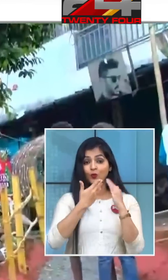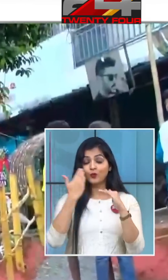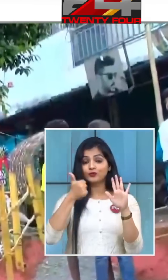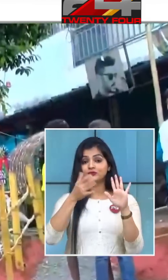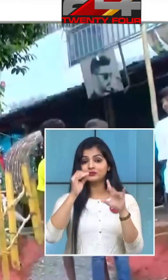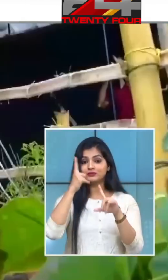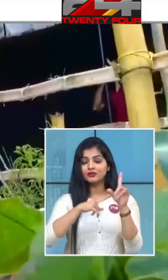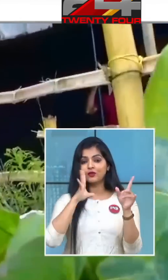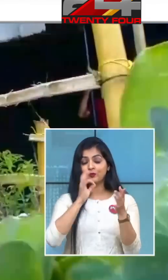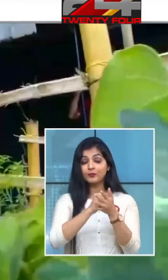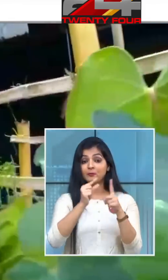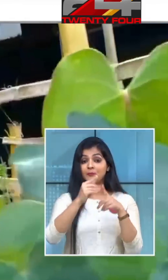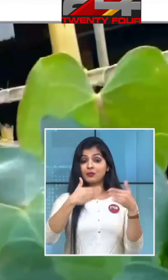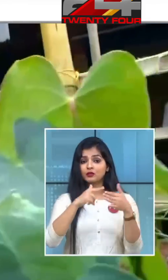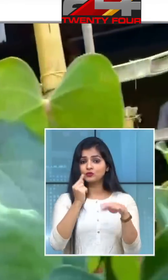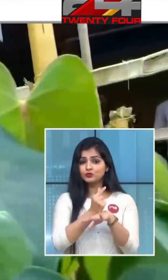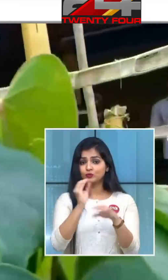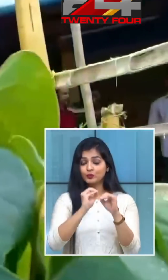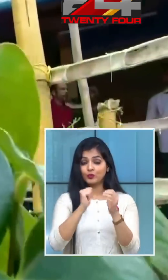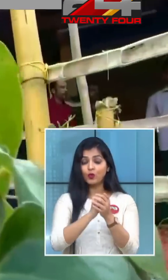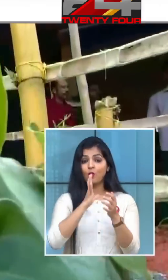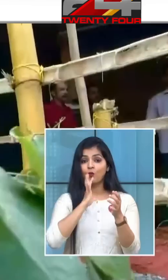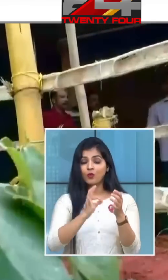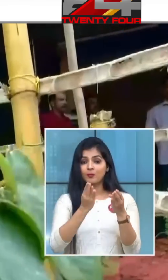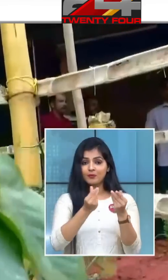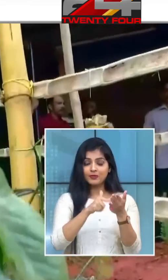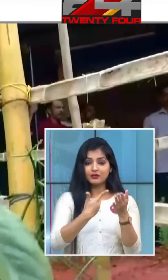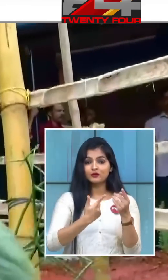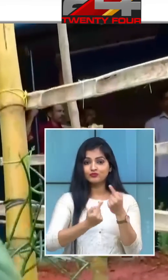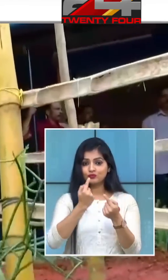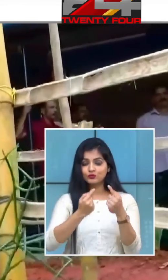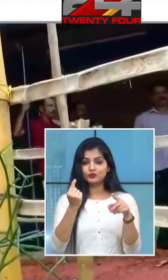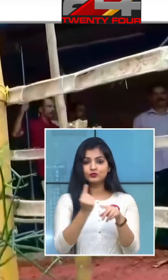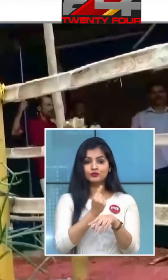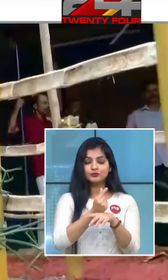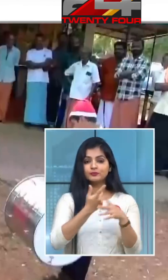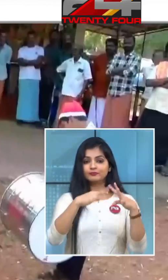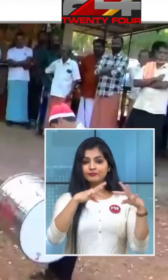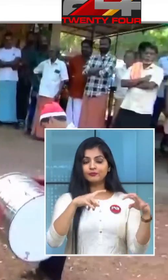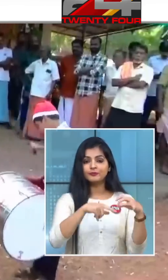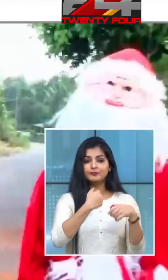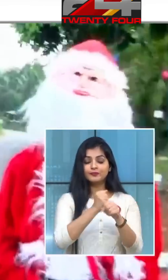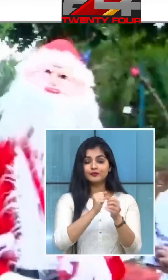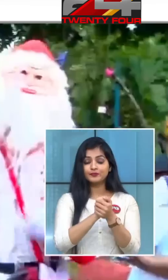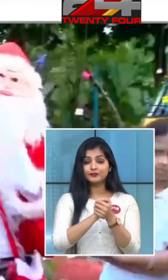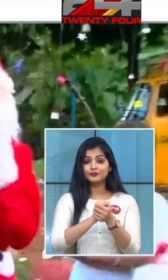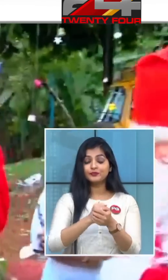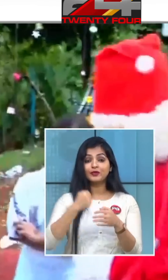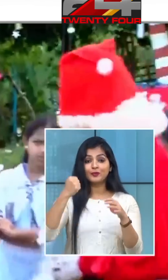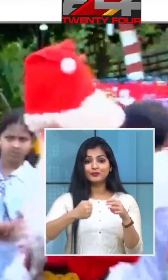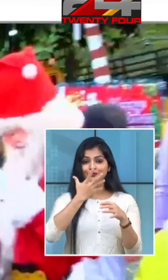പിന്നെ പ്ലാസ്റ്റിക് ഒന്നും ഉപയോഗിക്കാതെ പ്രകൃതിദത്തമായ മണ്ണും മറ്റു സാധനങ്ങളും കൊണ്ട് സൃഷ്ടിക്കപ്പെട്ടതാണ്. ഈ കരോത്സംഗം നാട്ടിലേക്ക് ഇറങ്ങിയിട്ടുണ്ട്. നമുക്ക്